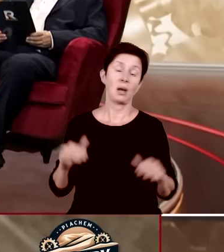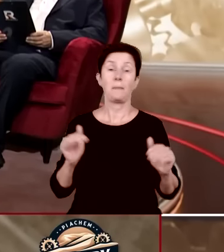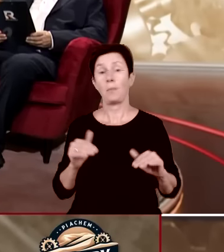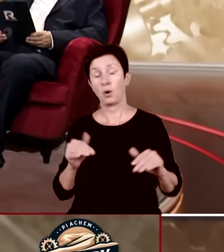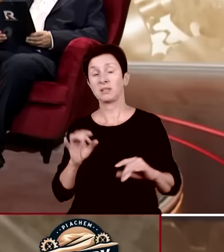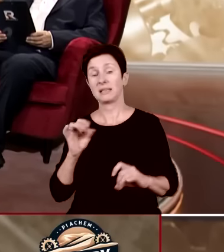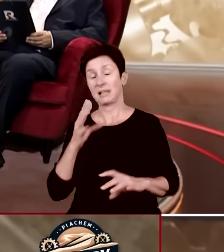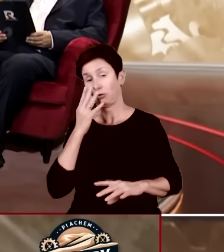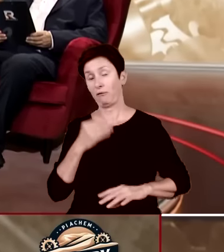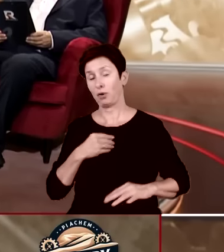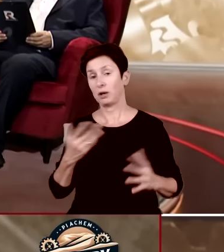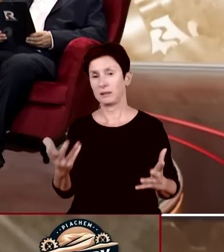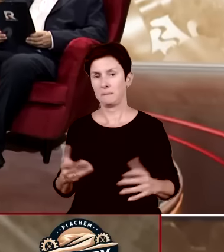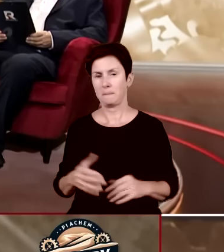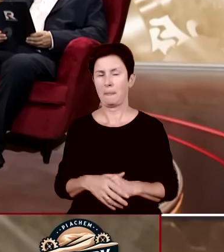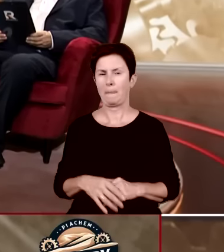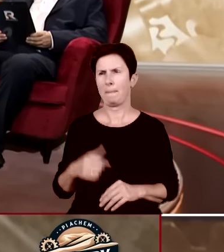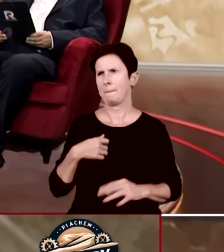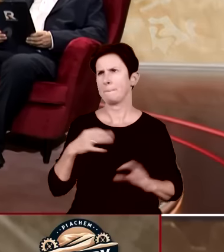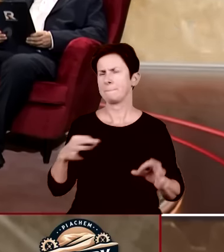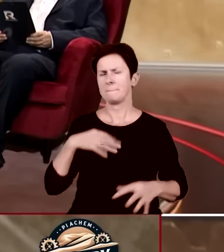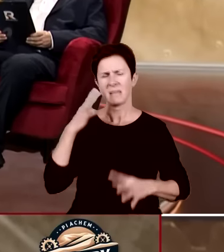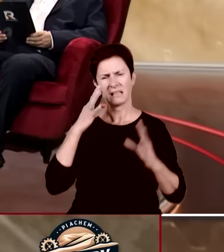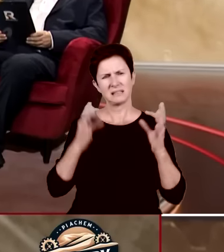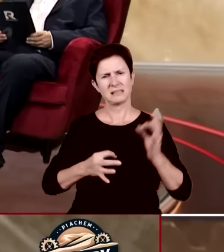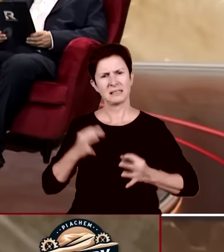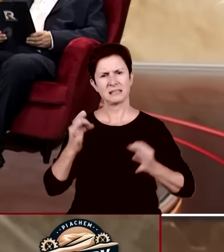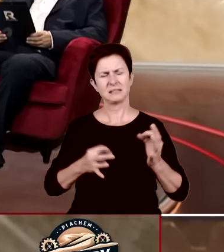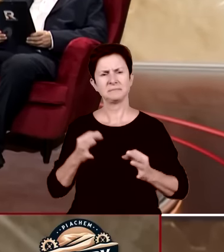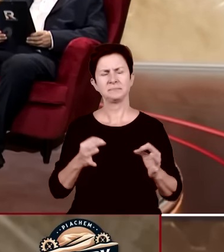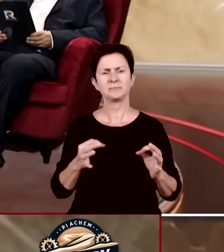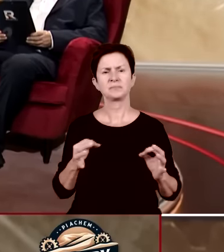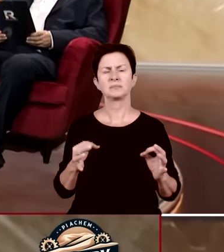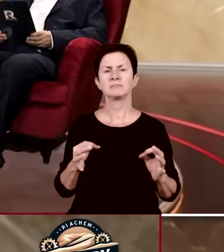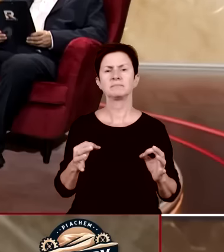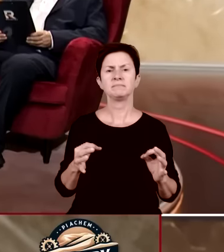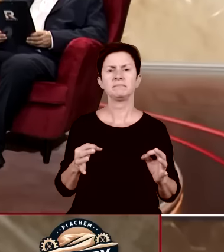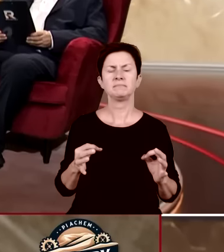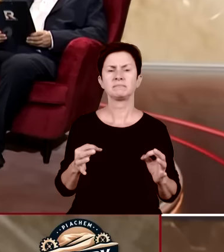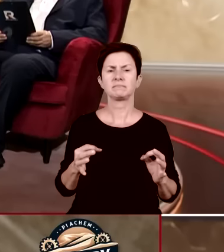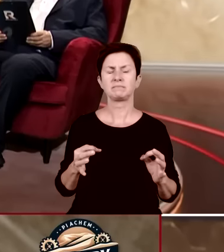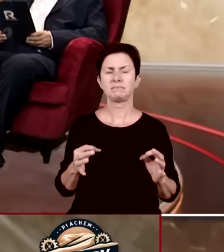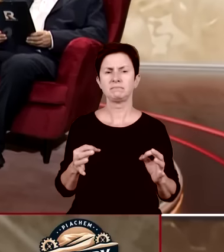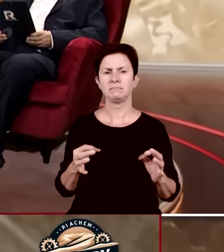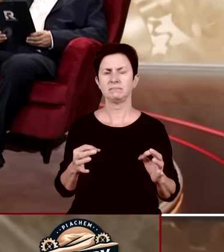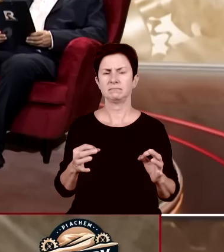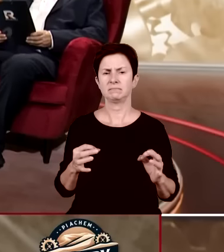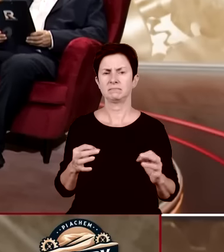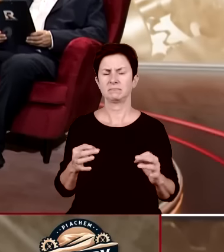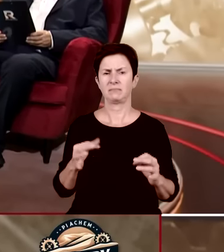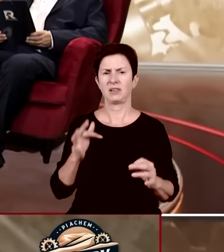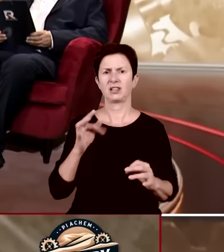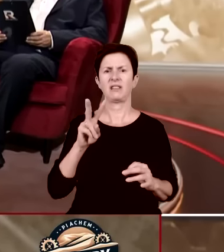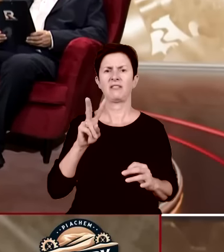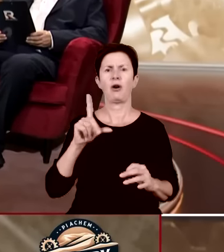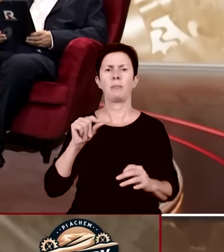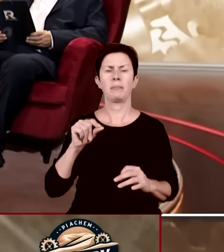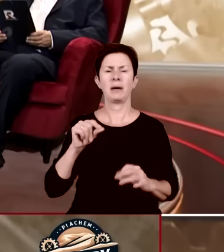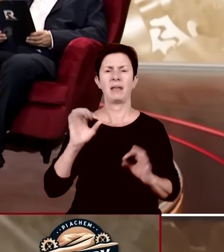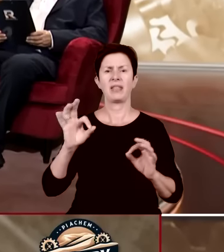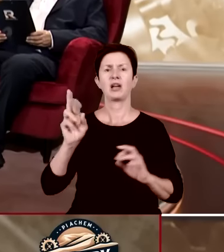wygląda, natomiast no, ja się teraz zastanawiam tak naprawdę do kogo dociera to nielegalne TVP. Kto jest